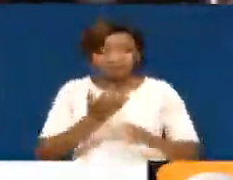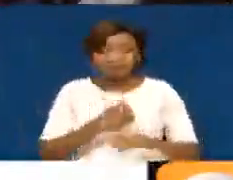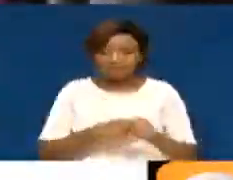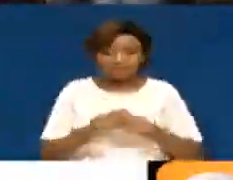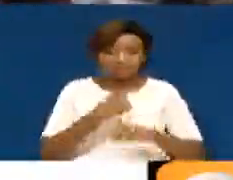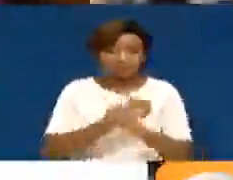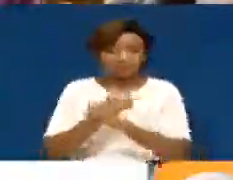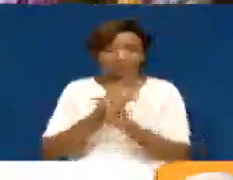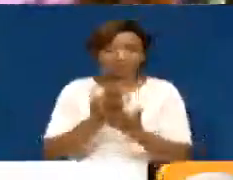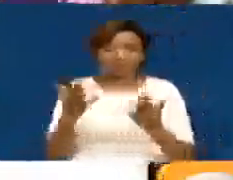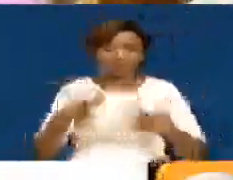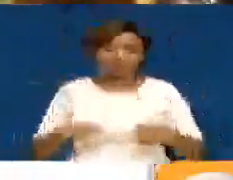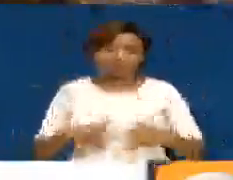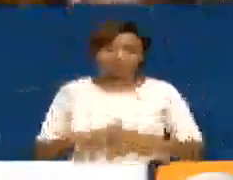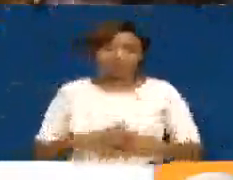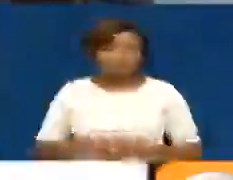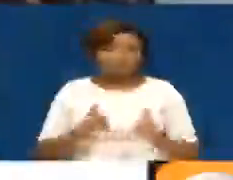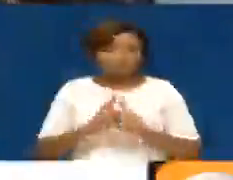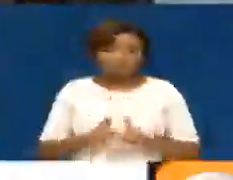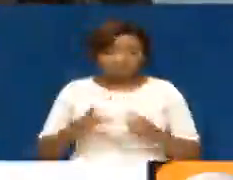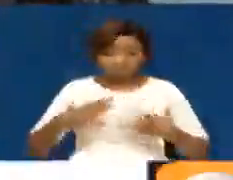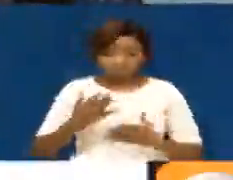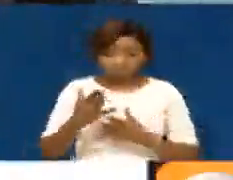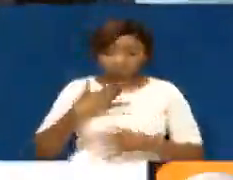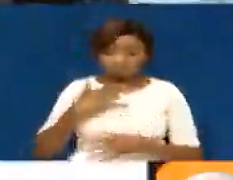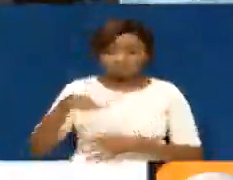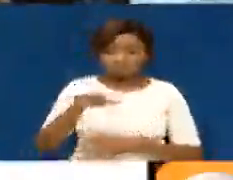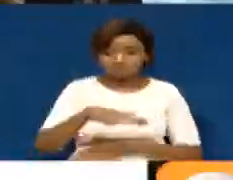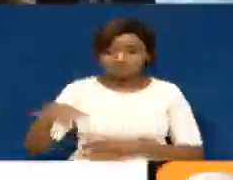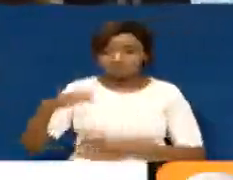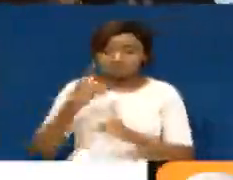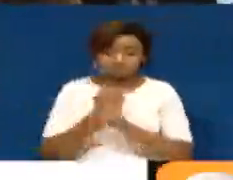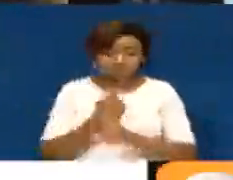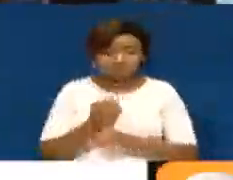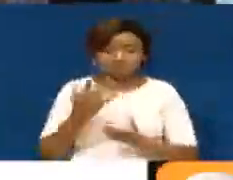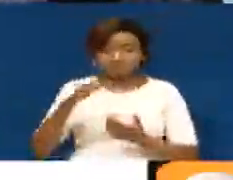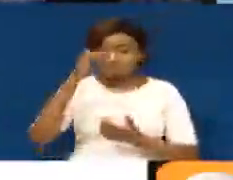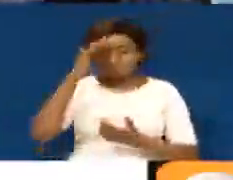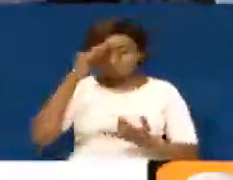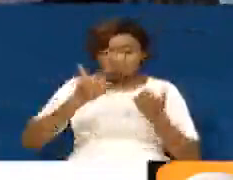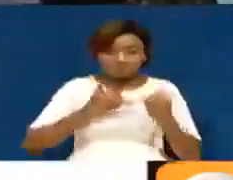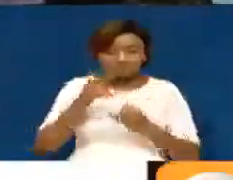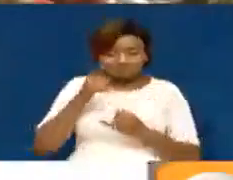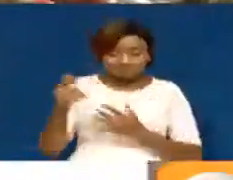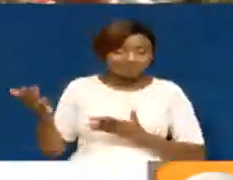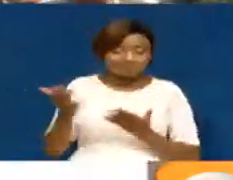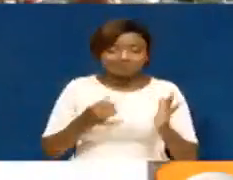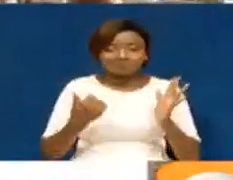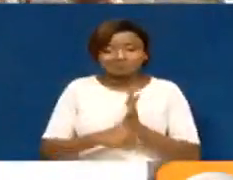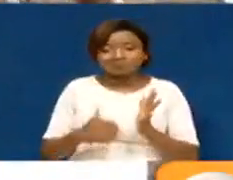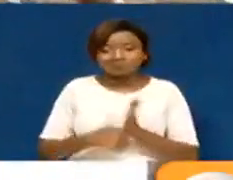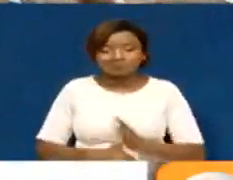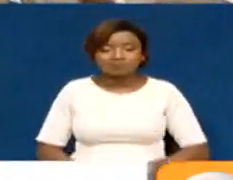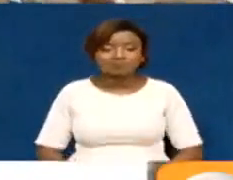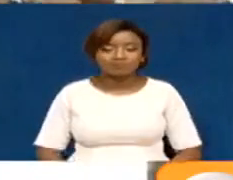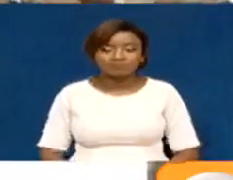wanaotekeleza uovu katika maeneo ya umma. Wakaazi pia wanataka baadhi ya maeneo ya burudani yafungwe katika eneo hilo wakidai amechangia katika visa vya